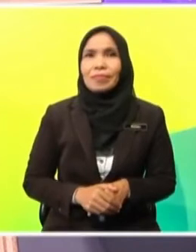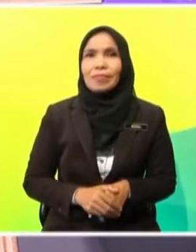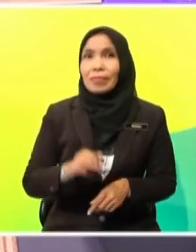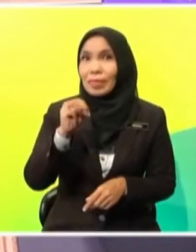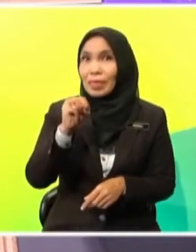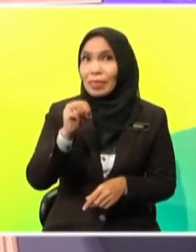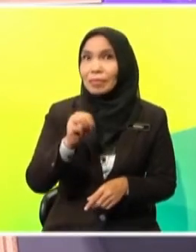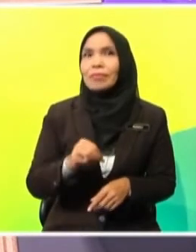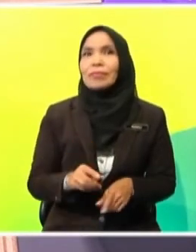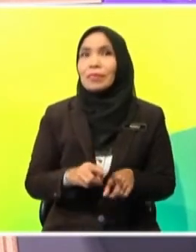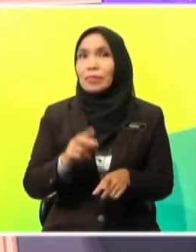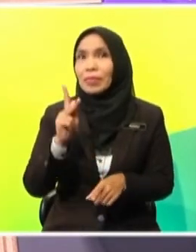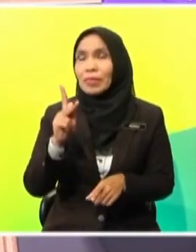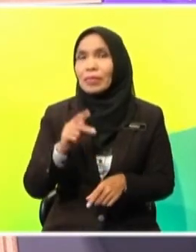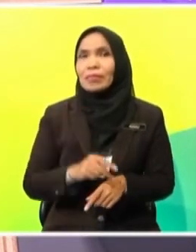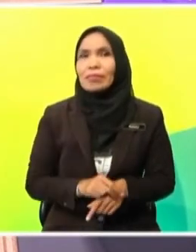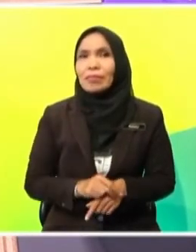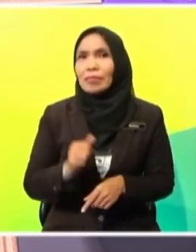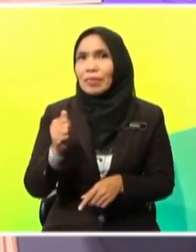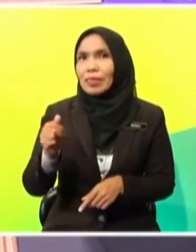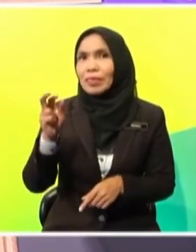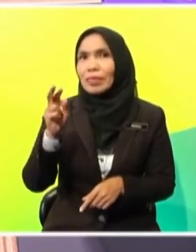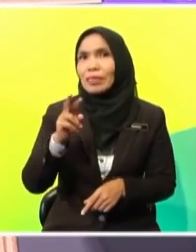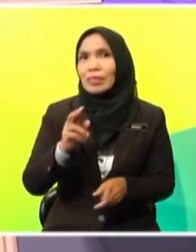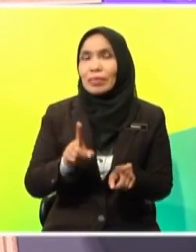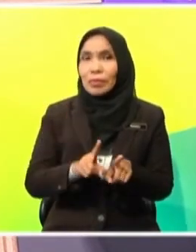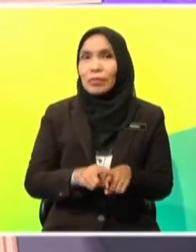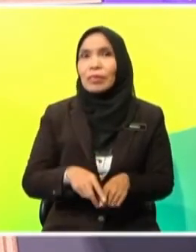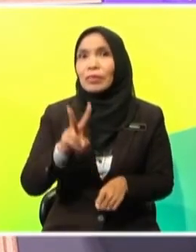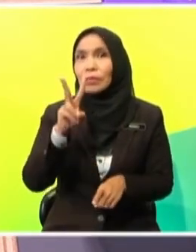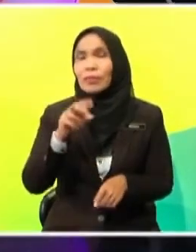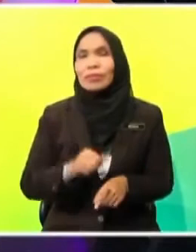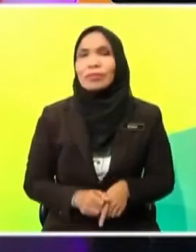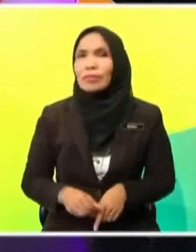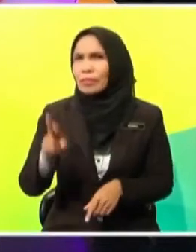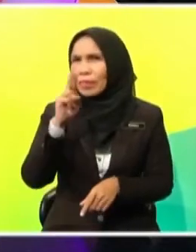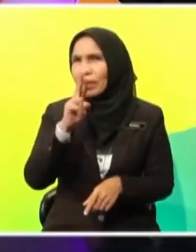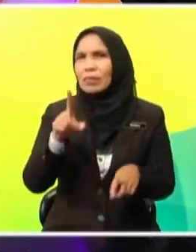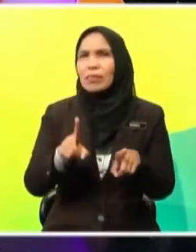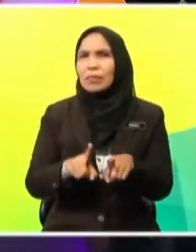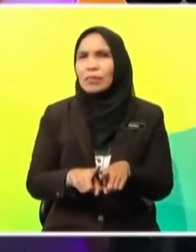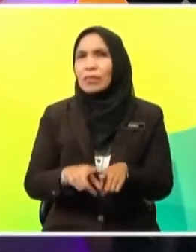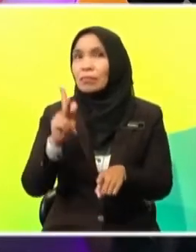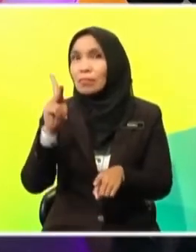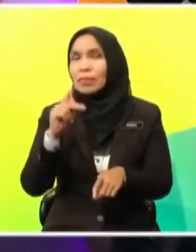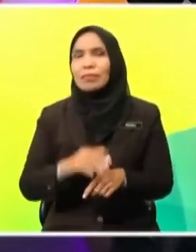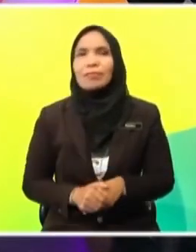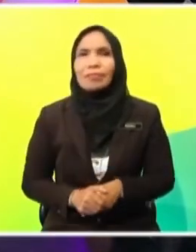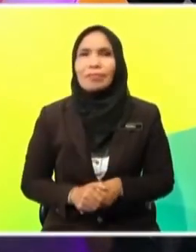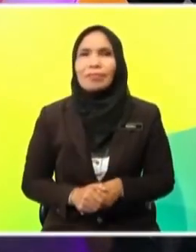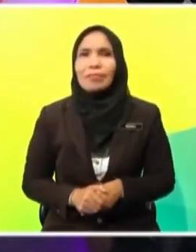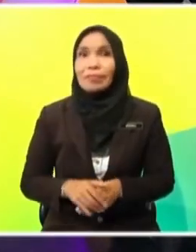adalah konsen muka Ini adalah pukul dan ART adalah konsen Hebat betul lagi Jadi kalau kayu yakin